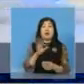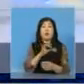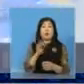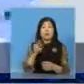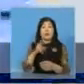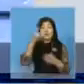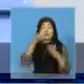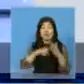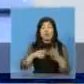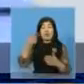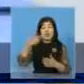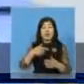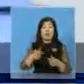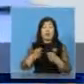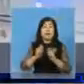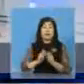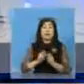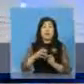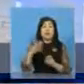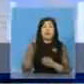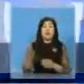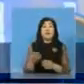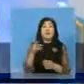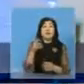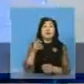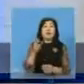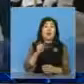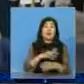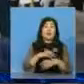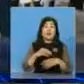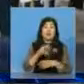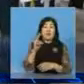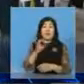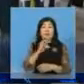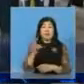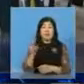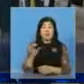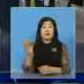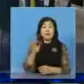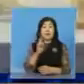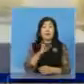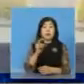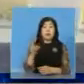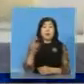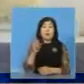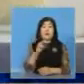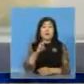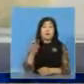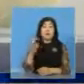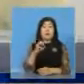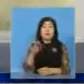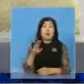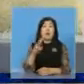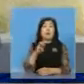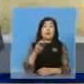грамоты главе государства вручили послы Австралии Грэм Михан, Кипра Андреас Зинонос, Конго Давид Мадука, Маньямы